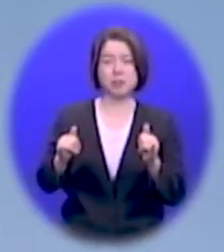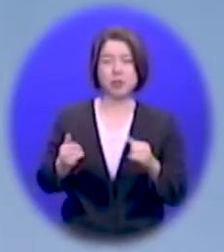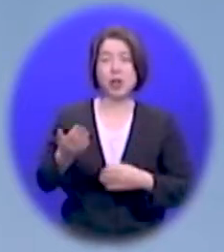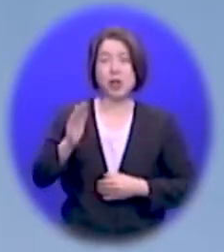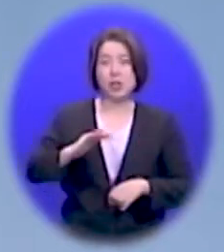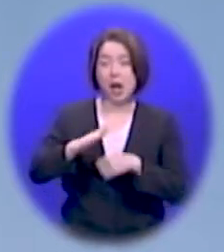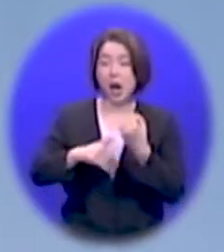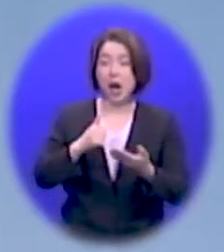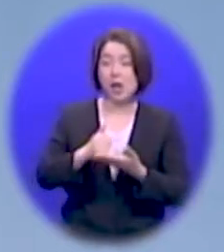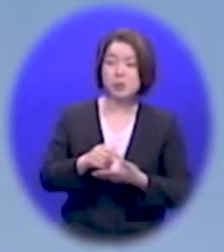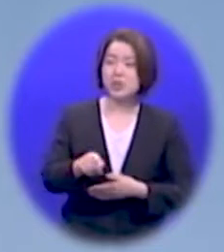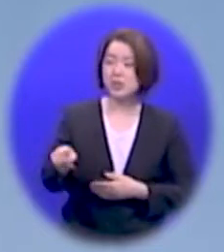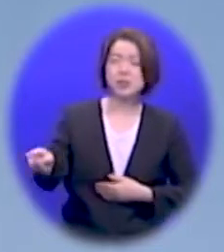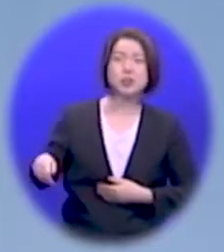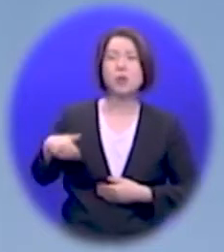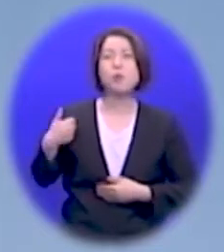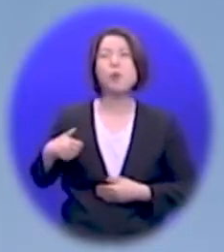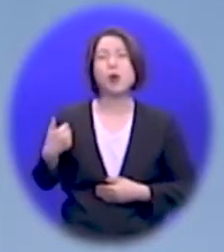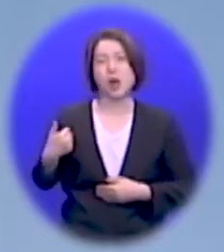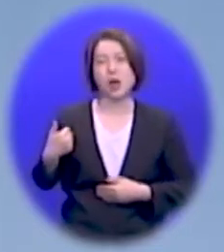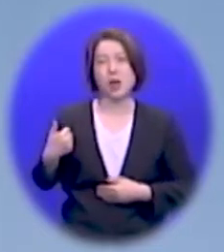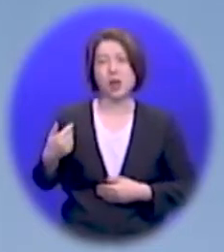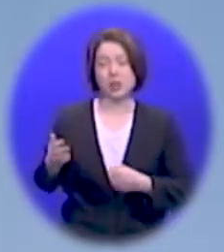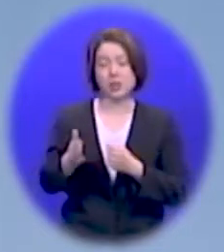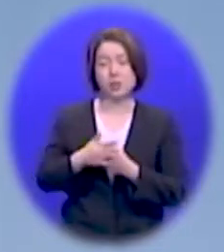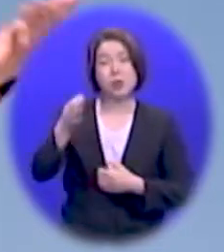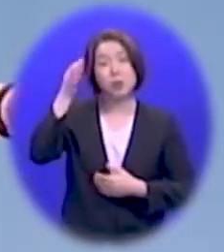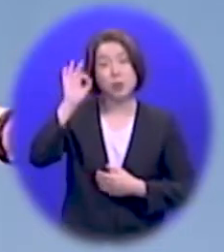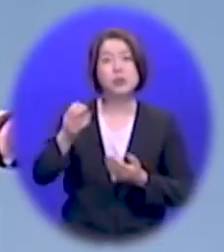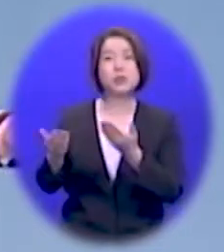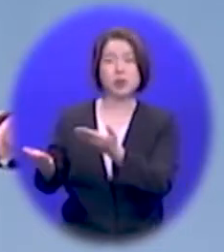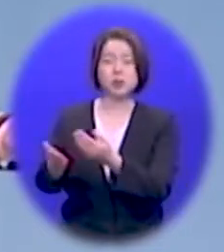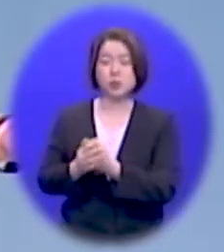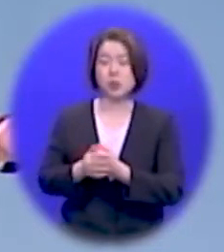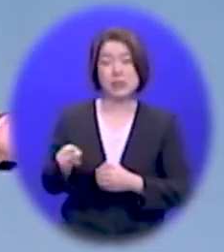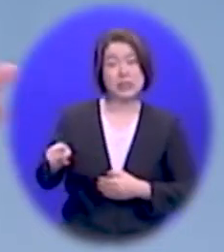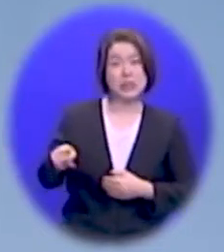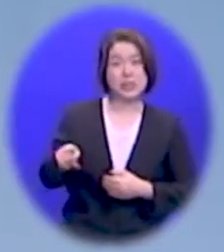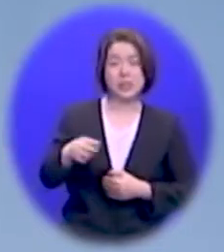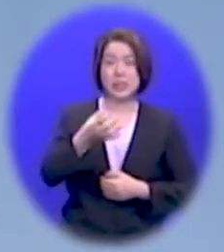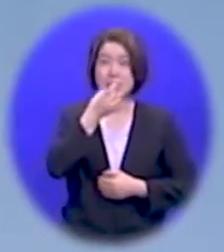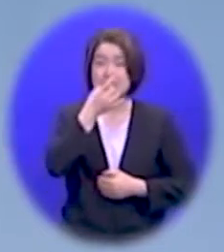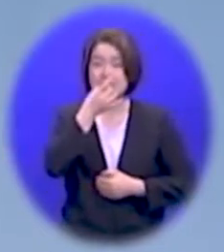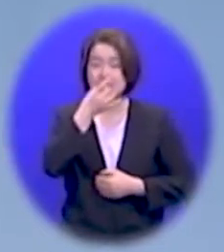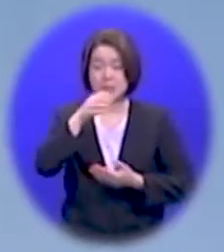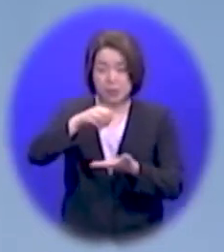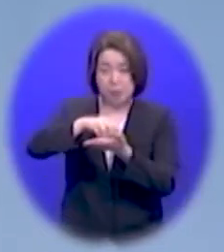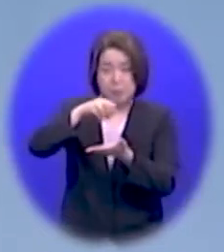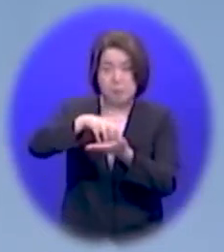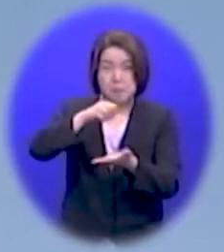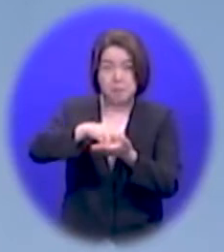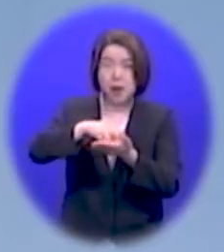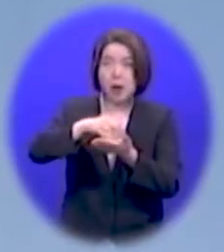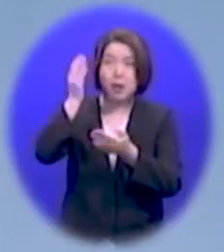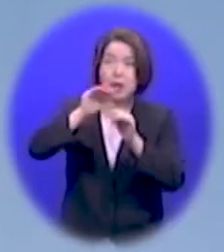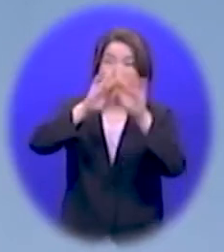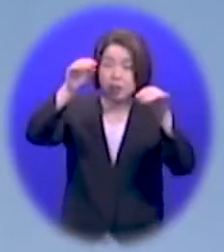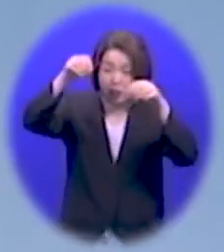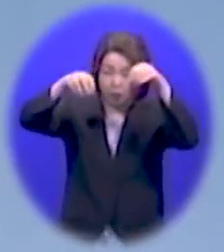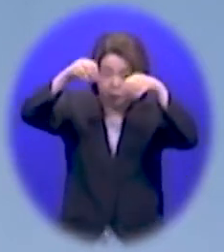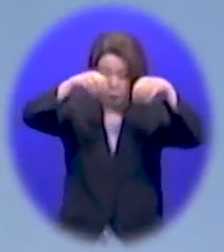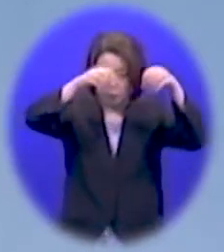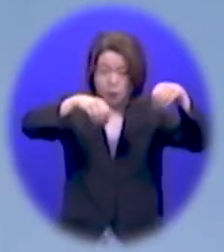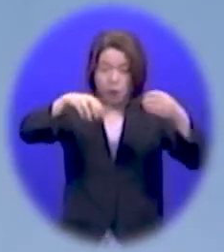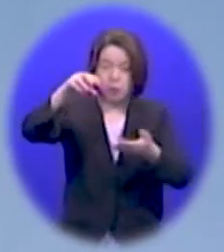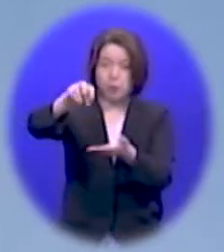그들이 몰라서 그렇다고 인정하시고 그들에게 만나를 주십니다 하늘에서 만나가 내려서 그만 나를 먹게